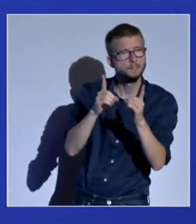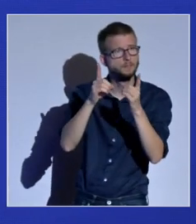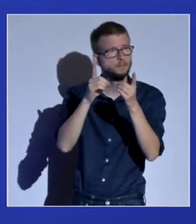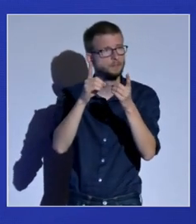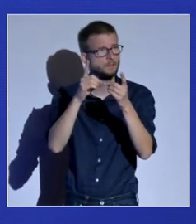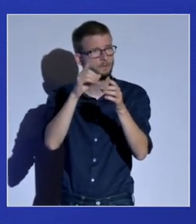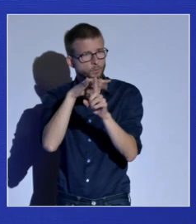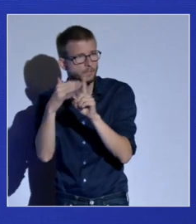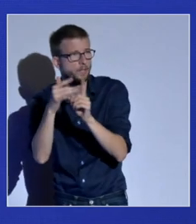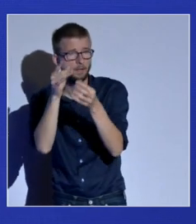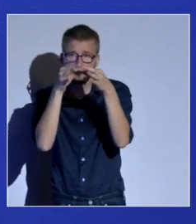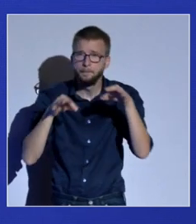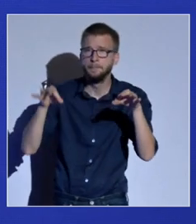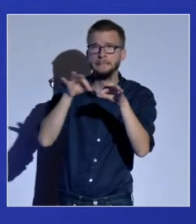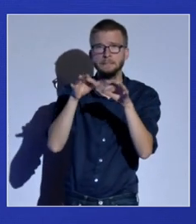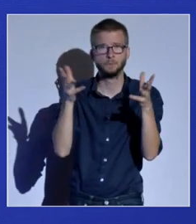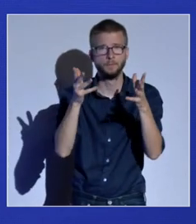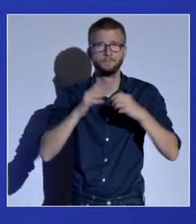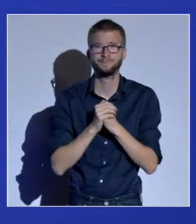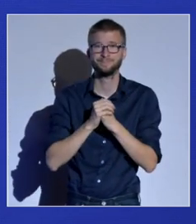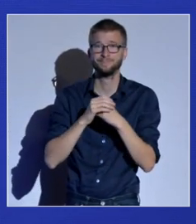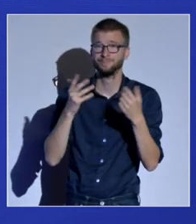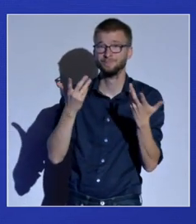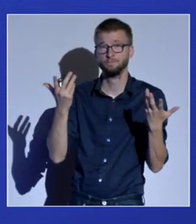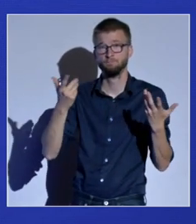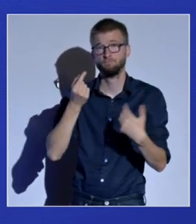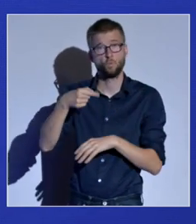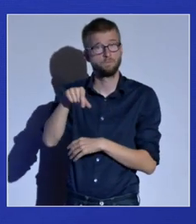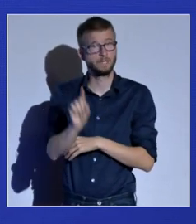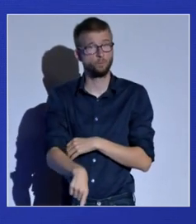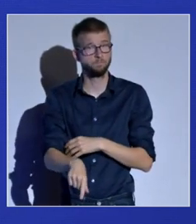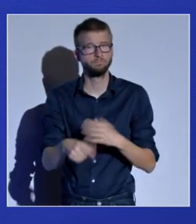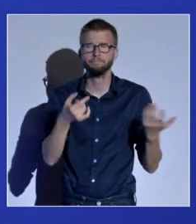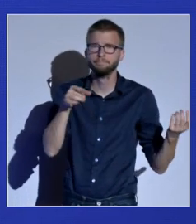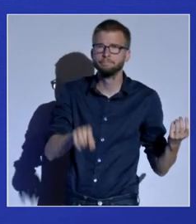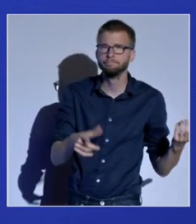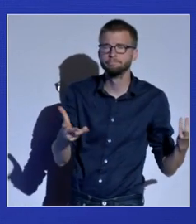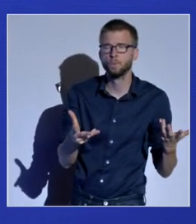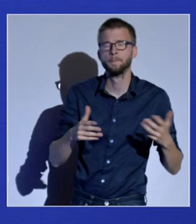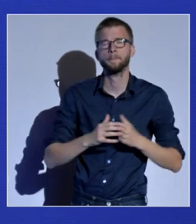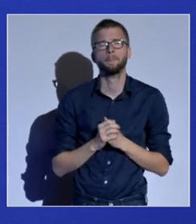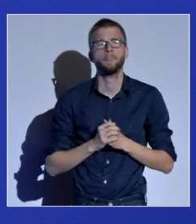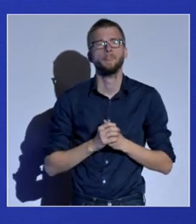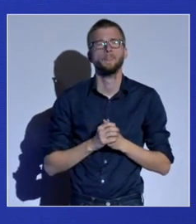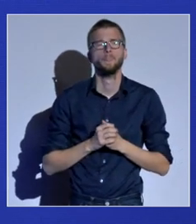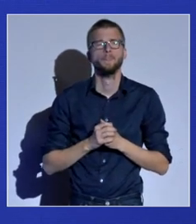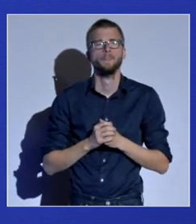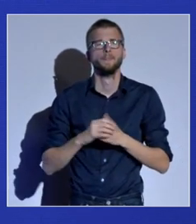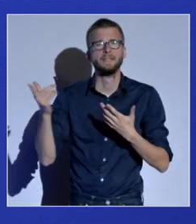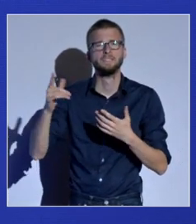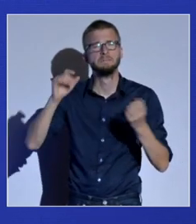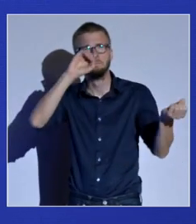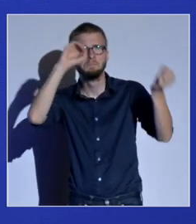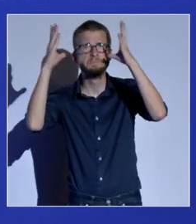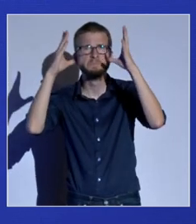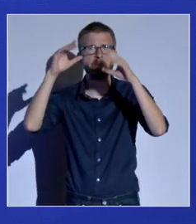C'est l'obligation dans laquelle nous sommes de rejeter ce pessimisme